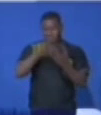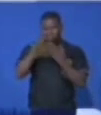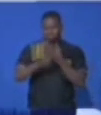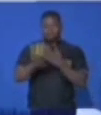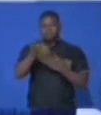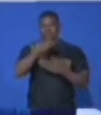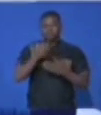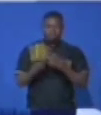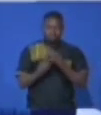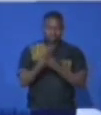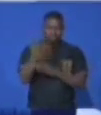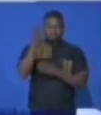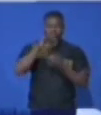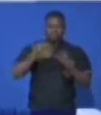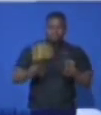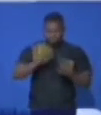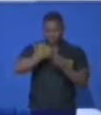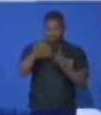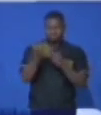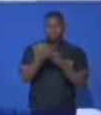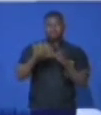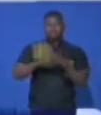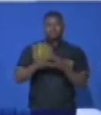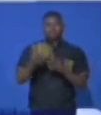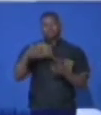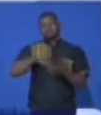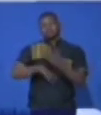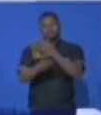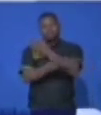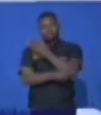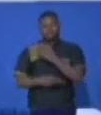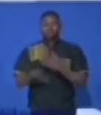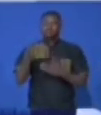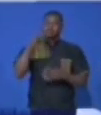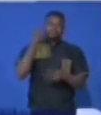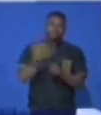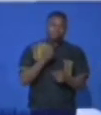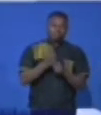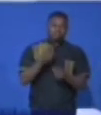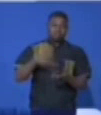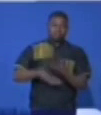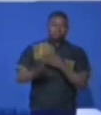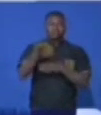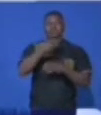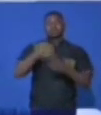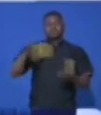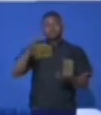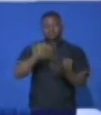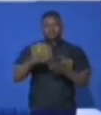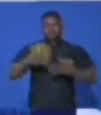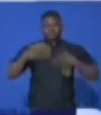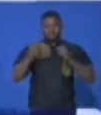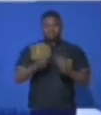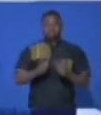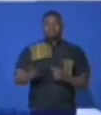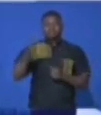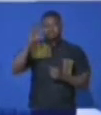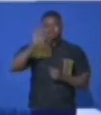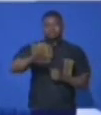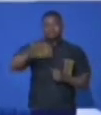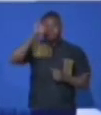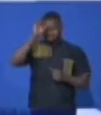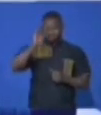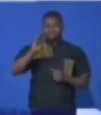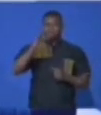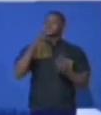familiale, lancé en début de semaine à Koupéla, va agir dans plus de 160 centres de santé et 57 établissements scolaires.